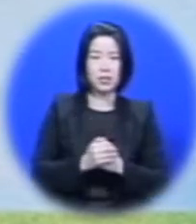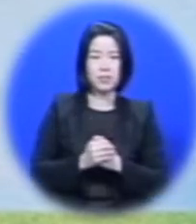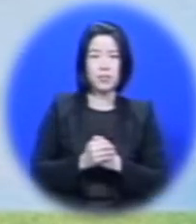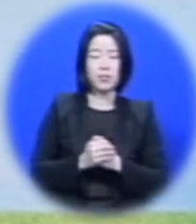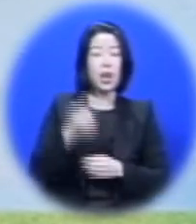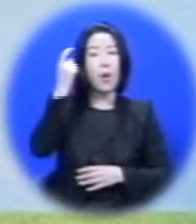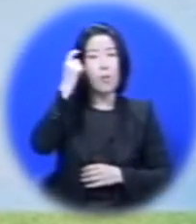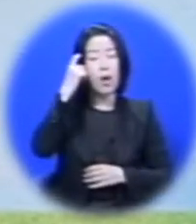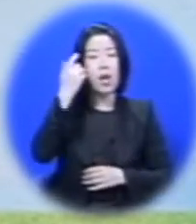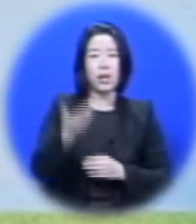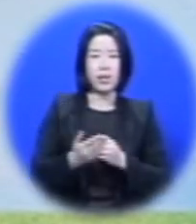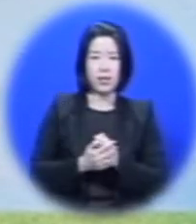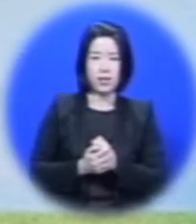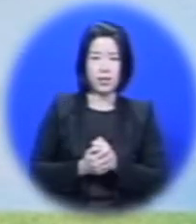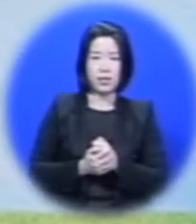왜 그런가?